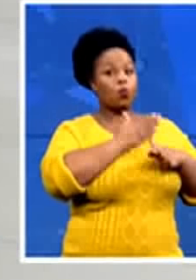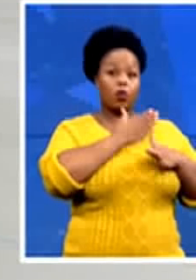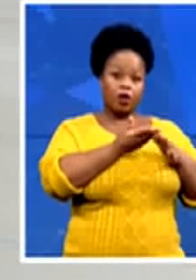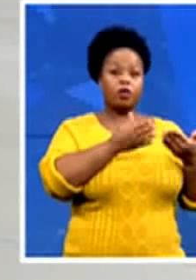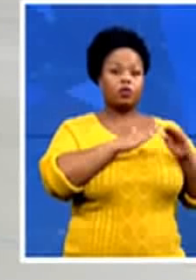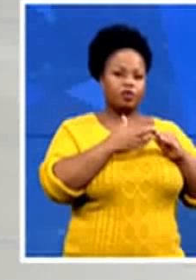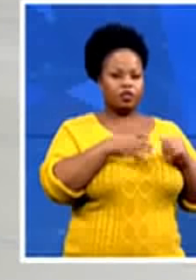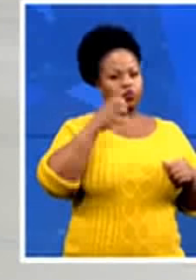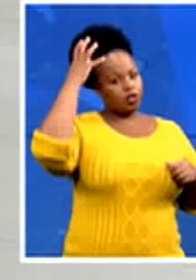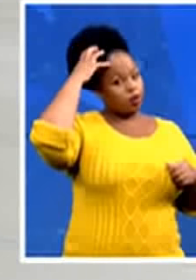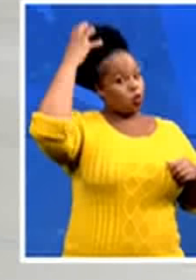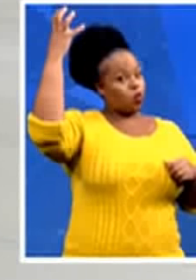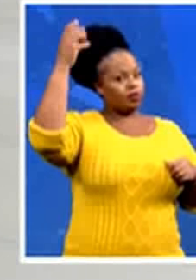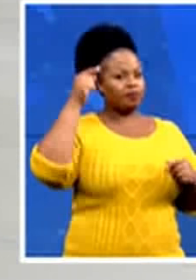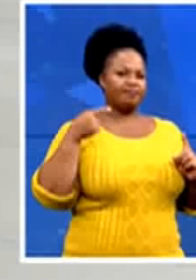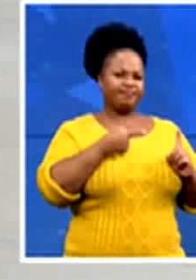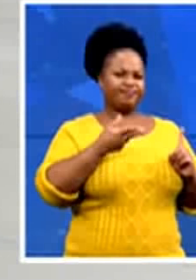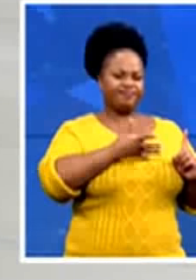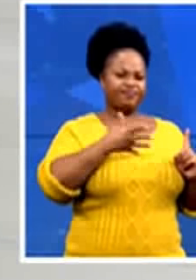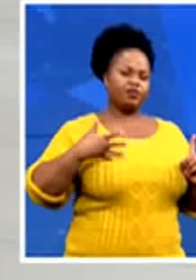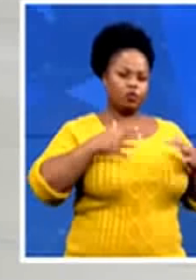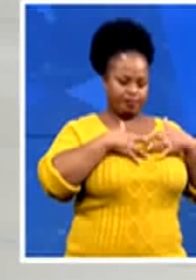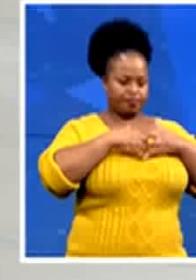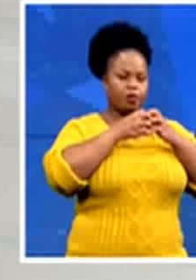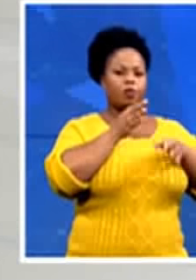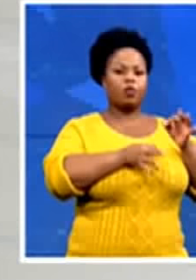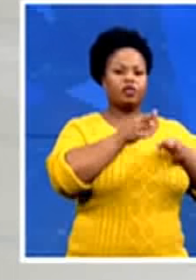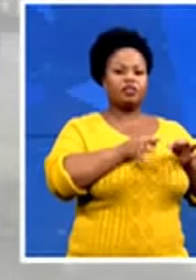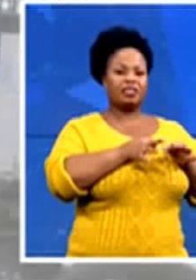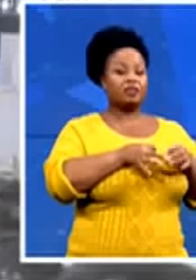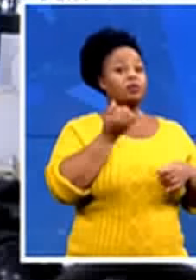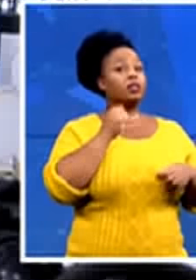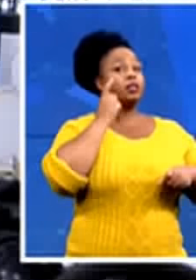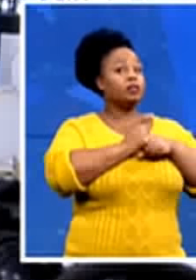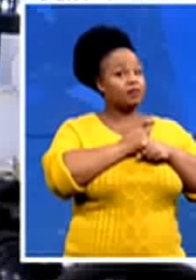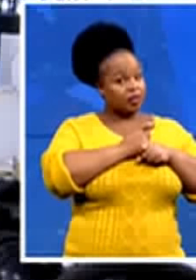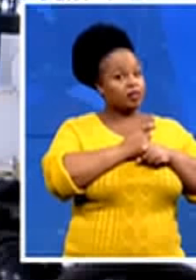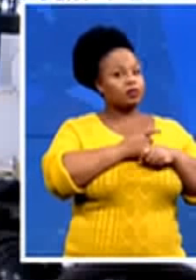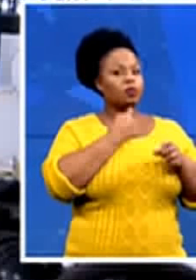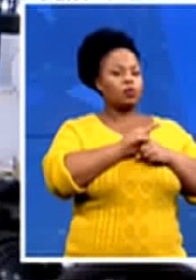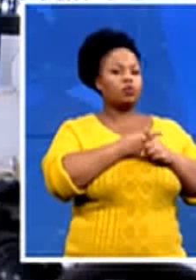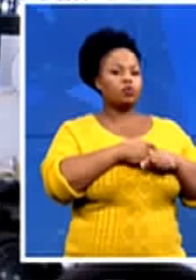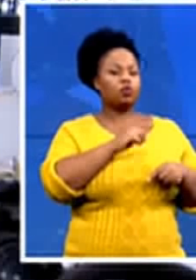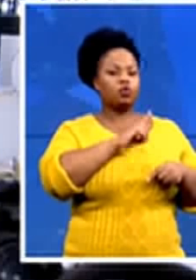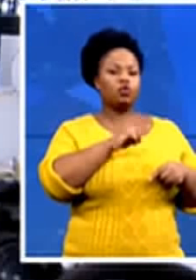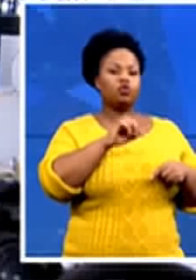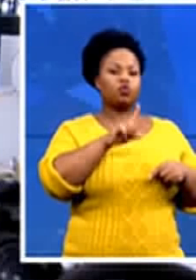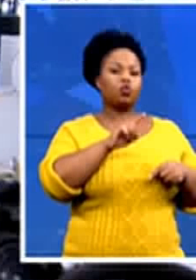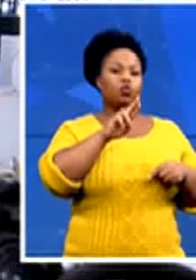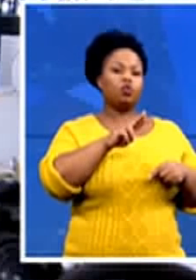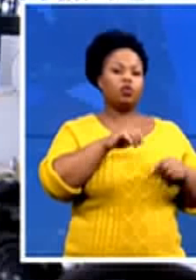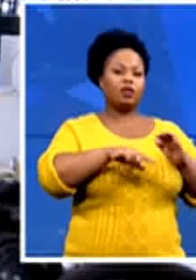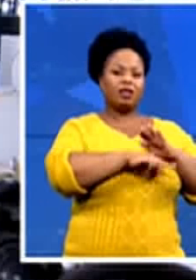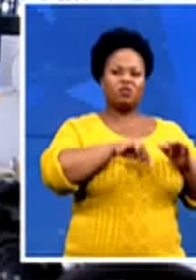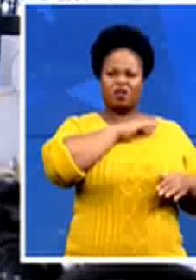osifazaneke owaqala ipolitiki ngalezo yikhathi kusanzima kakhulukazeke la endaweni yaseZululand esazi ukuthi ipolitiki bekuyinto kakhulu ebiphethwa